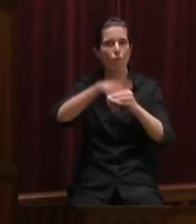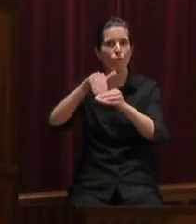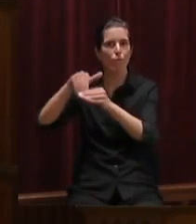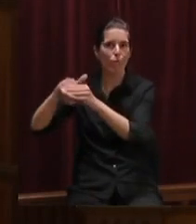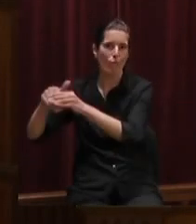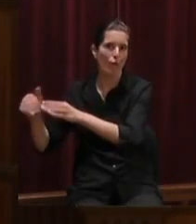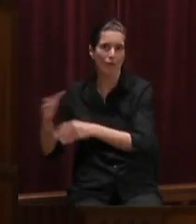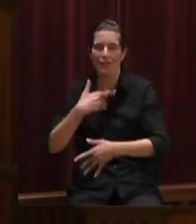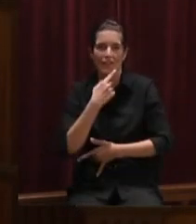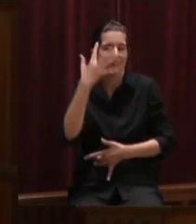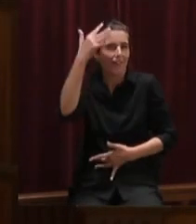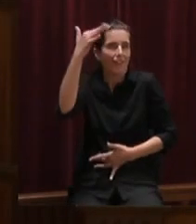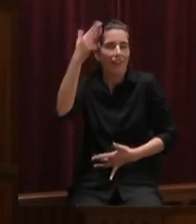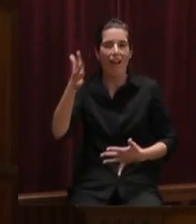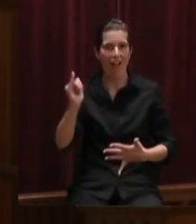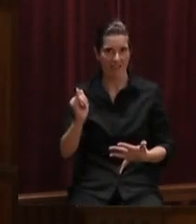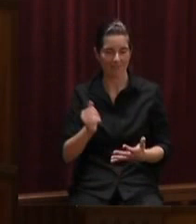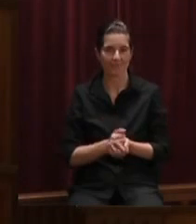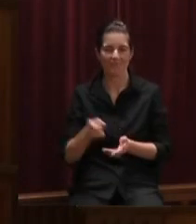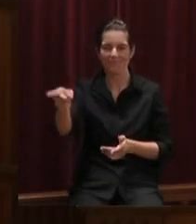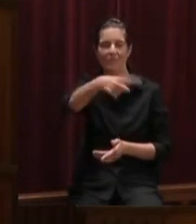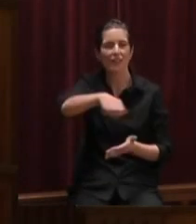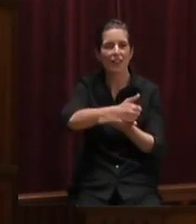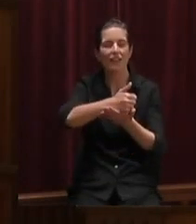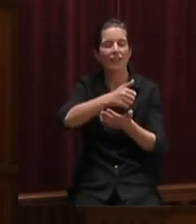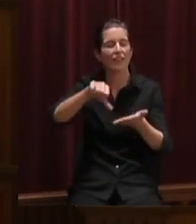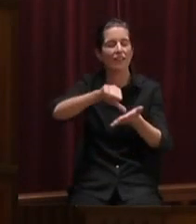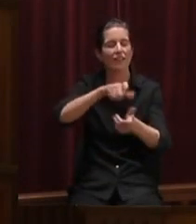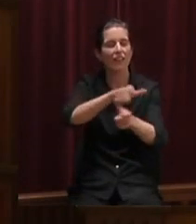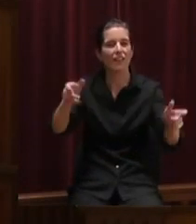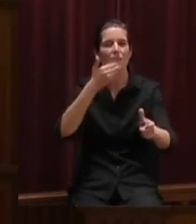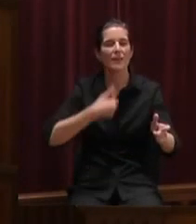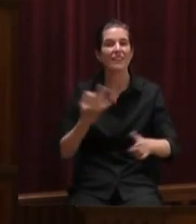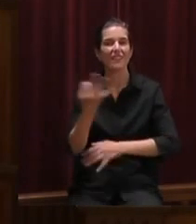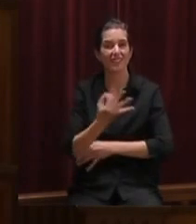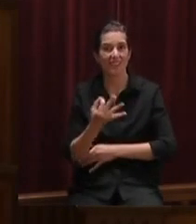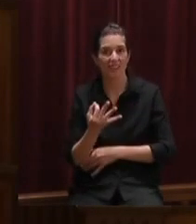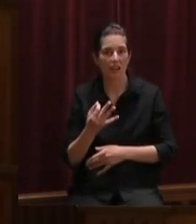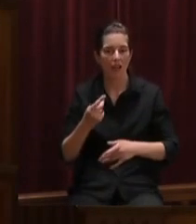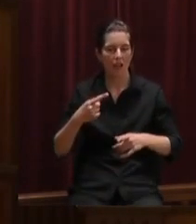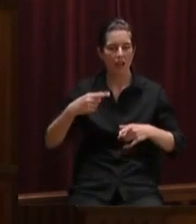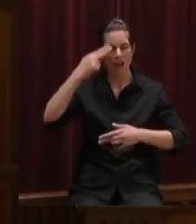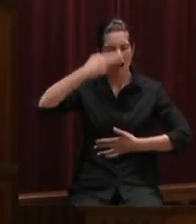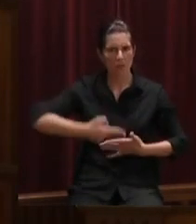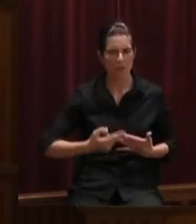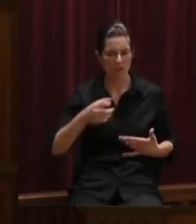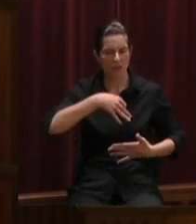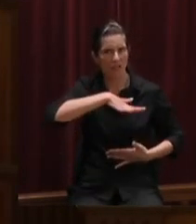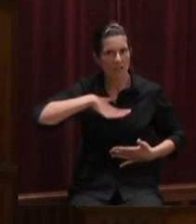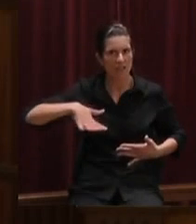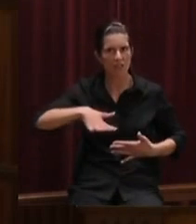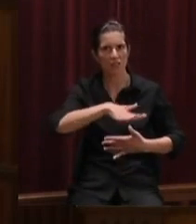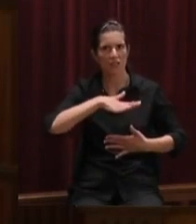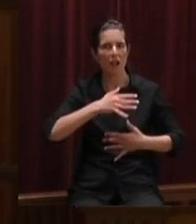d'esperança. Ens havien demanat que aquestes illes es plantejassin un escenari de convivència i respecte, que les institucions